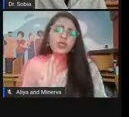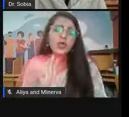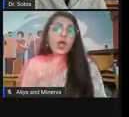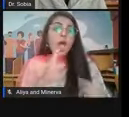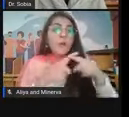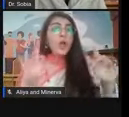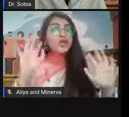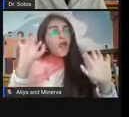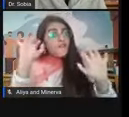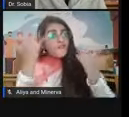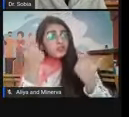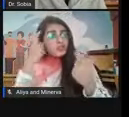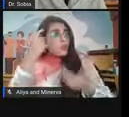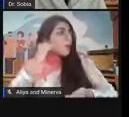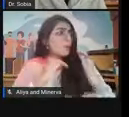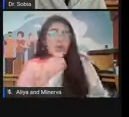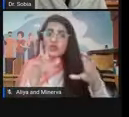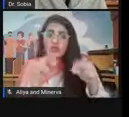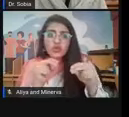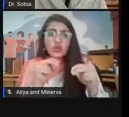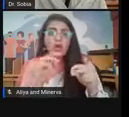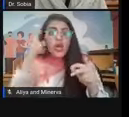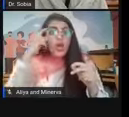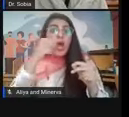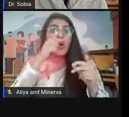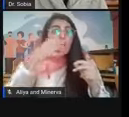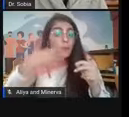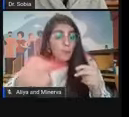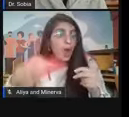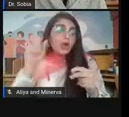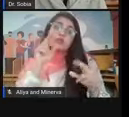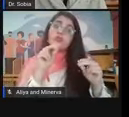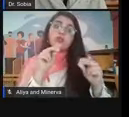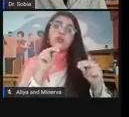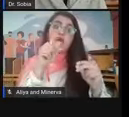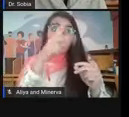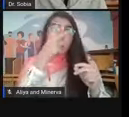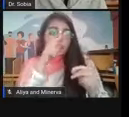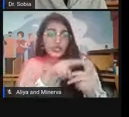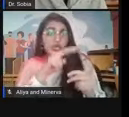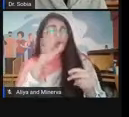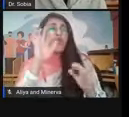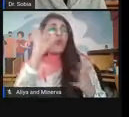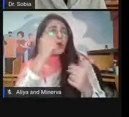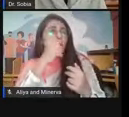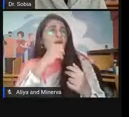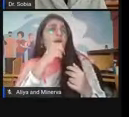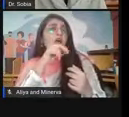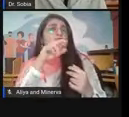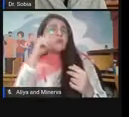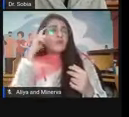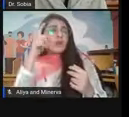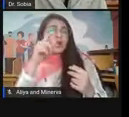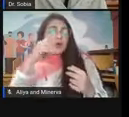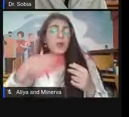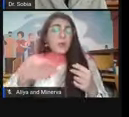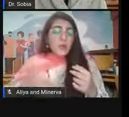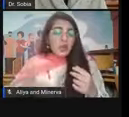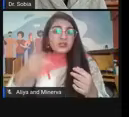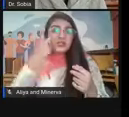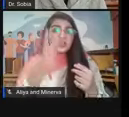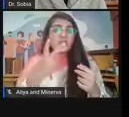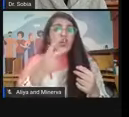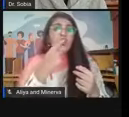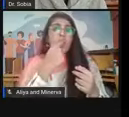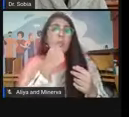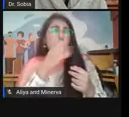अदर देन दैट ब्रेस्ट से कोई डिस्चार्ज नहीं होता. सो इफ यू नोटिस डिस्चार्ज कमिंग आउट ऑफ योर ब्रेस्ट,